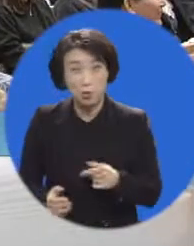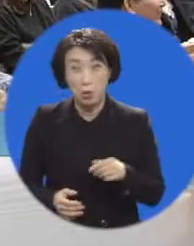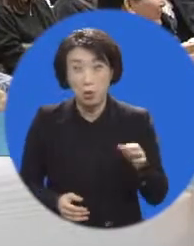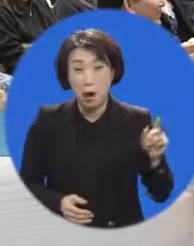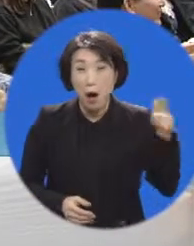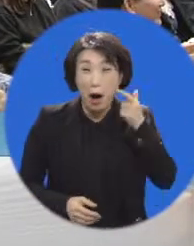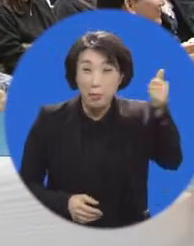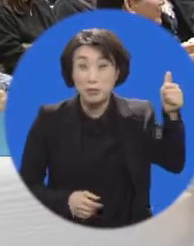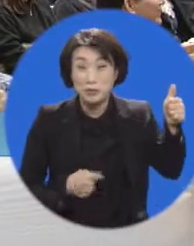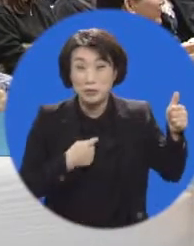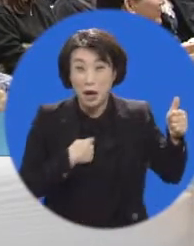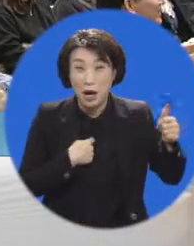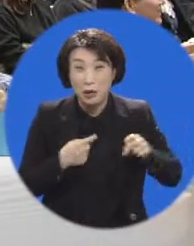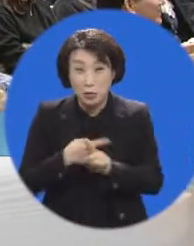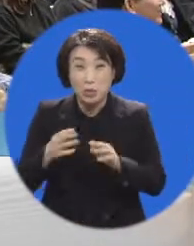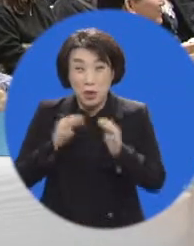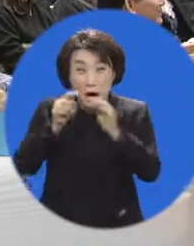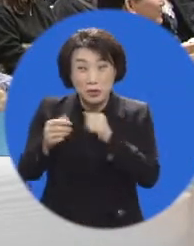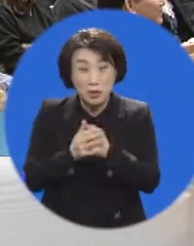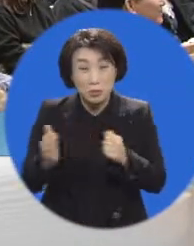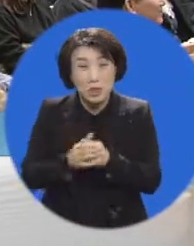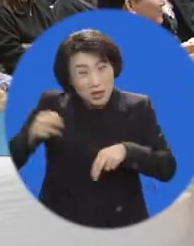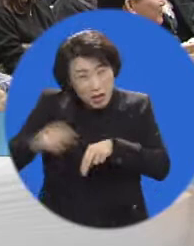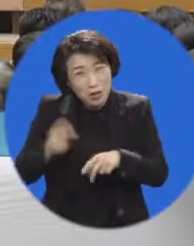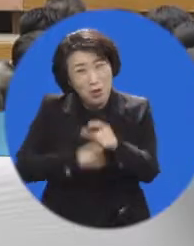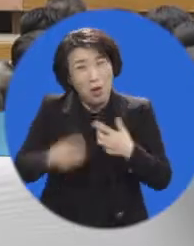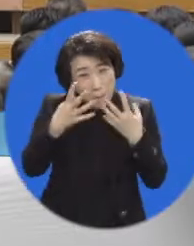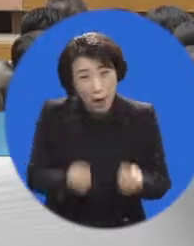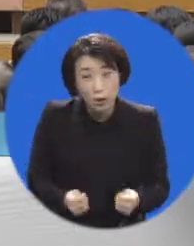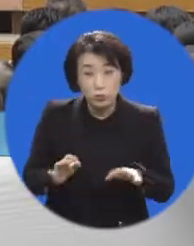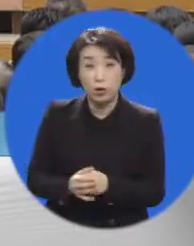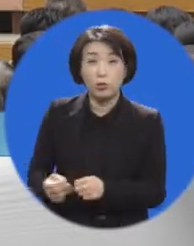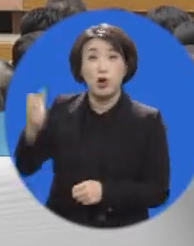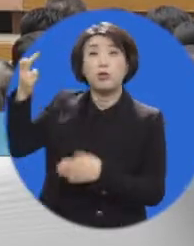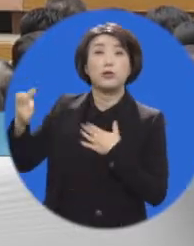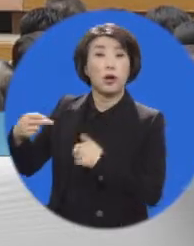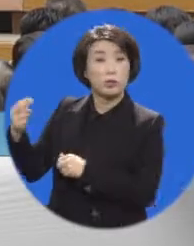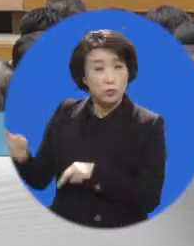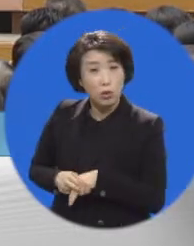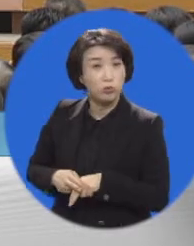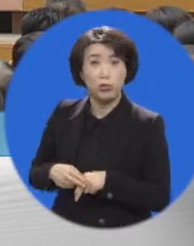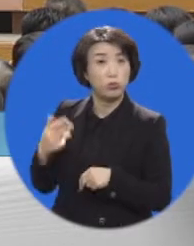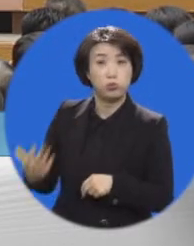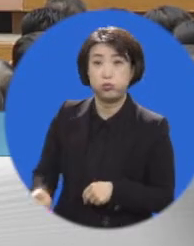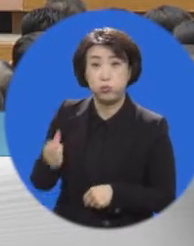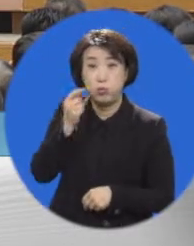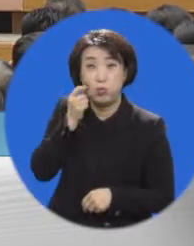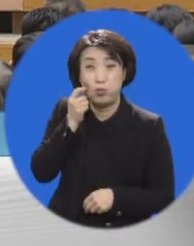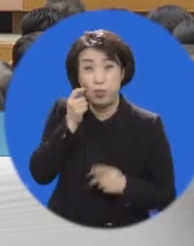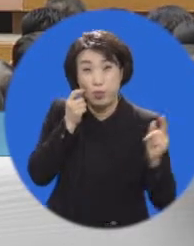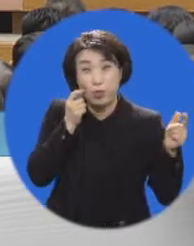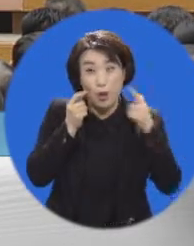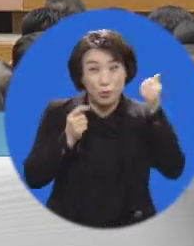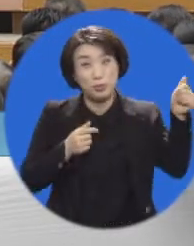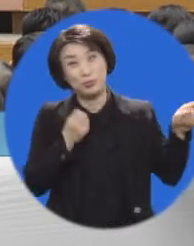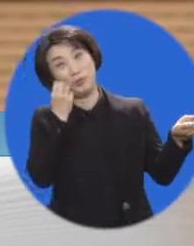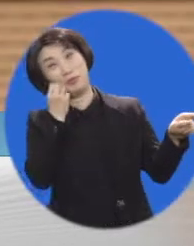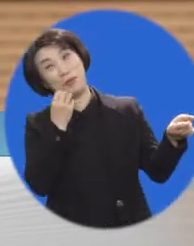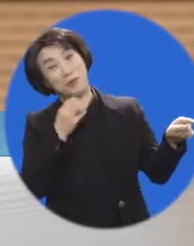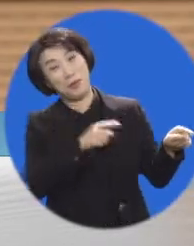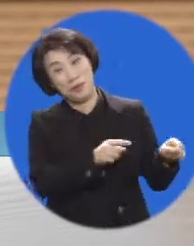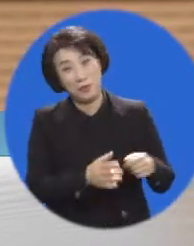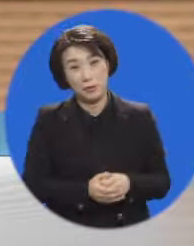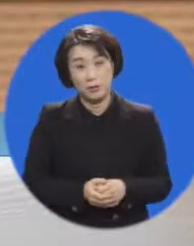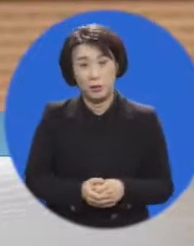자기는 교회 간다고 더 세게 때리시면서. 형이 때리는 건 용납이 안 되는 거 이게. 형이 때리는 것은.